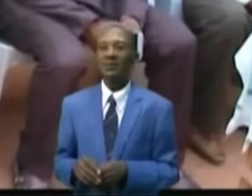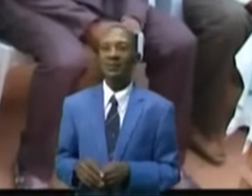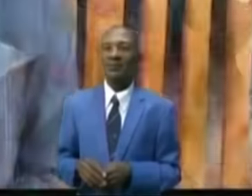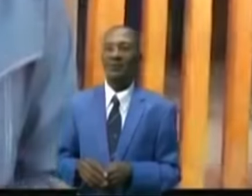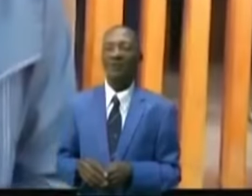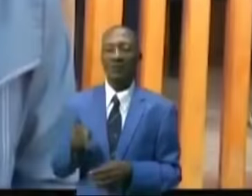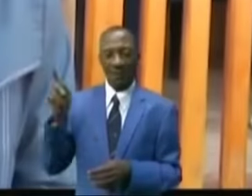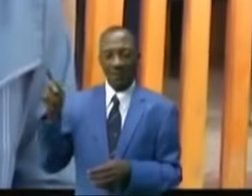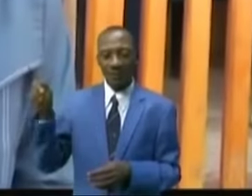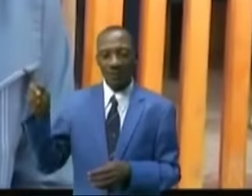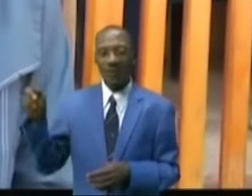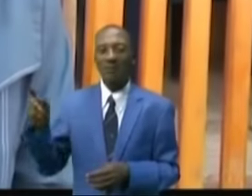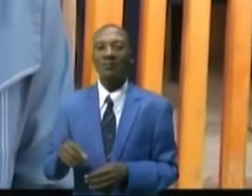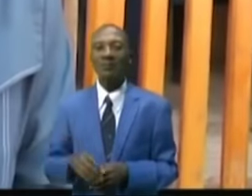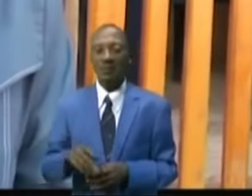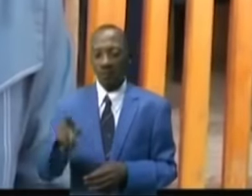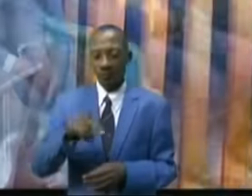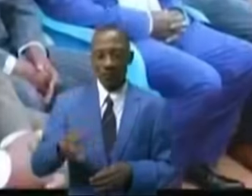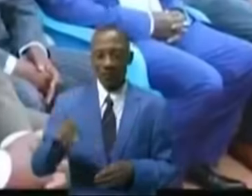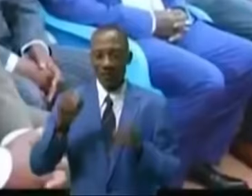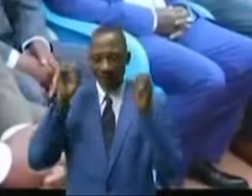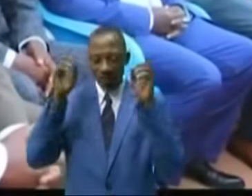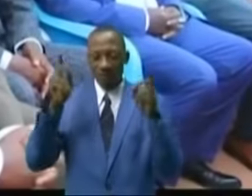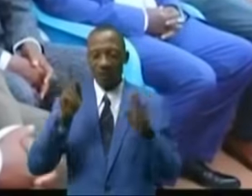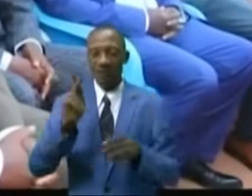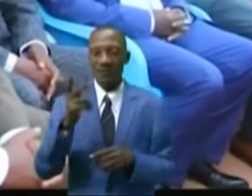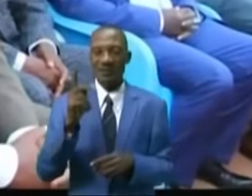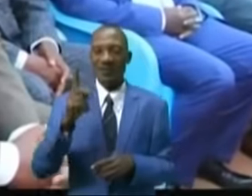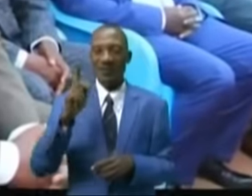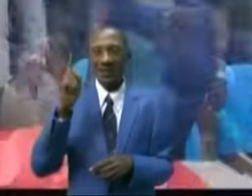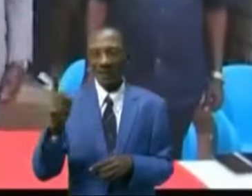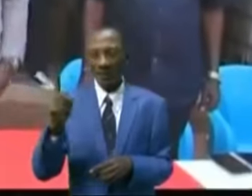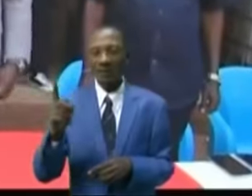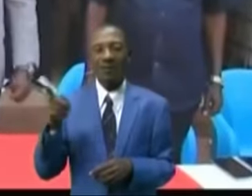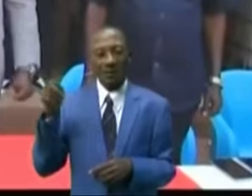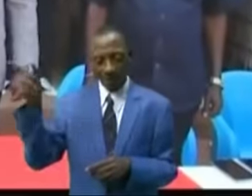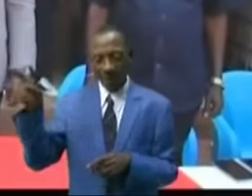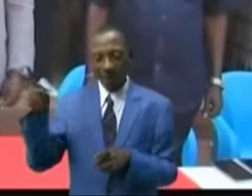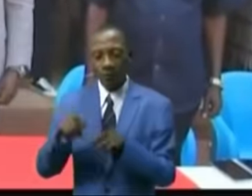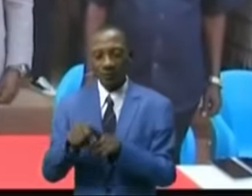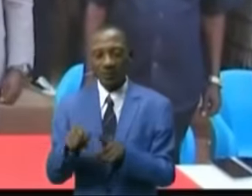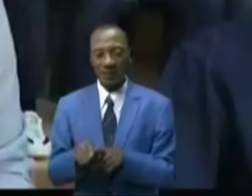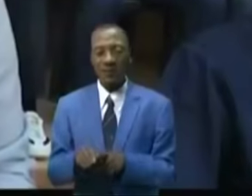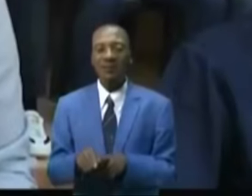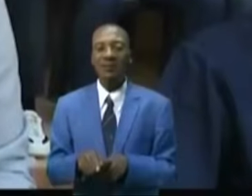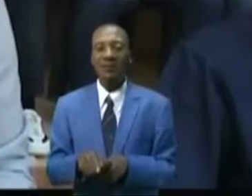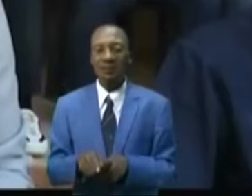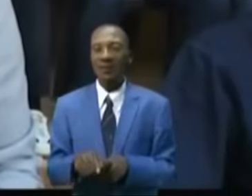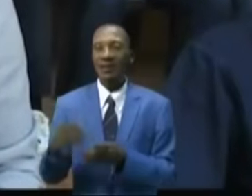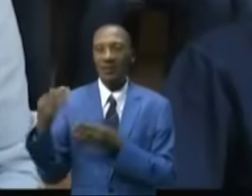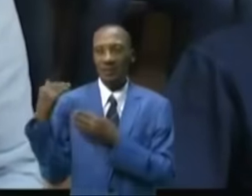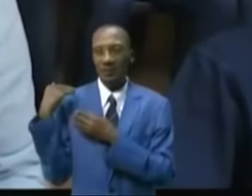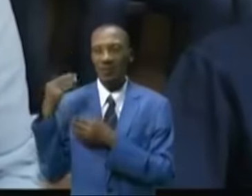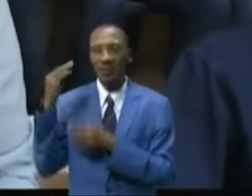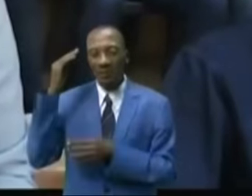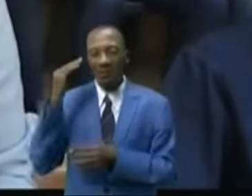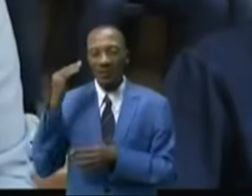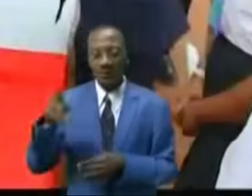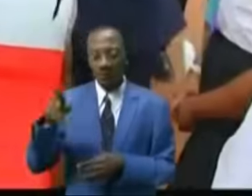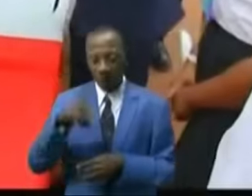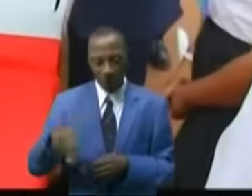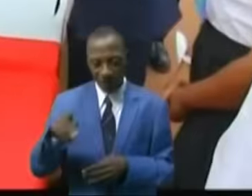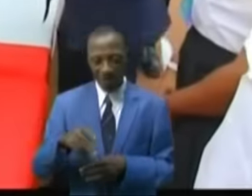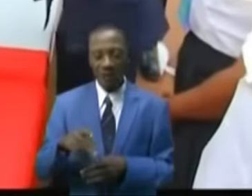Kanzala, province éducationnelle Kassai 1, a servi de cadre au lancement ce lundi par le ministre provincial